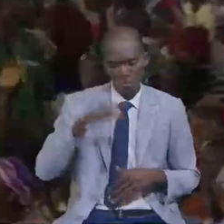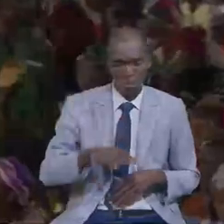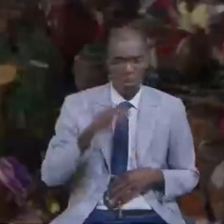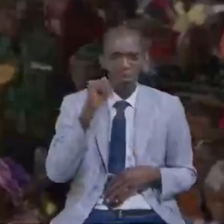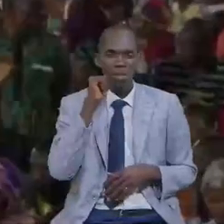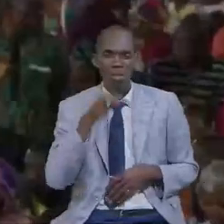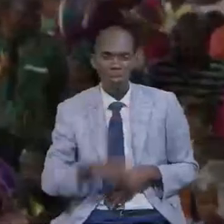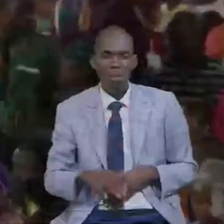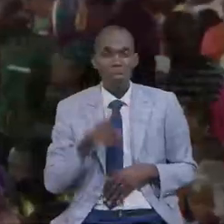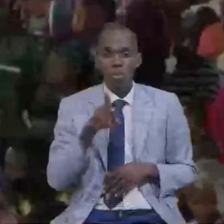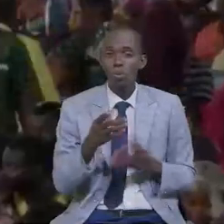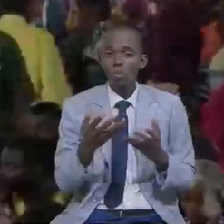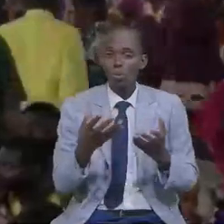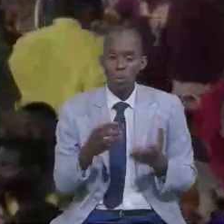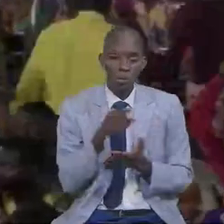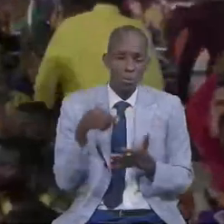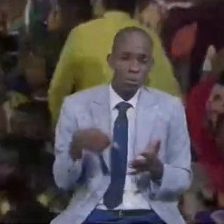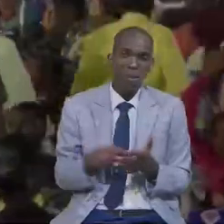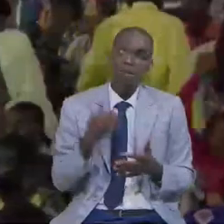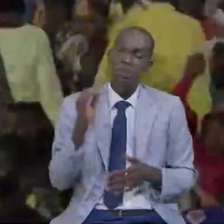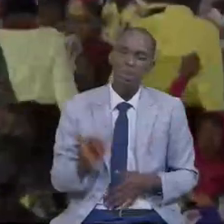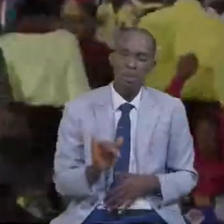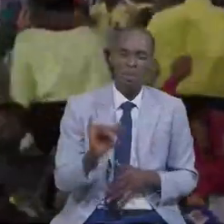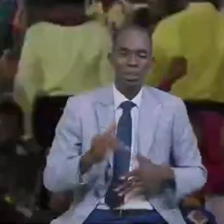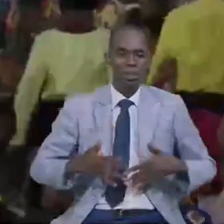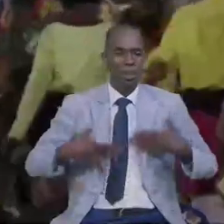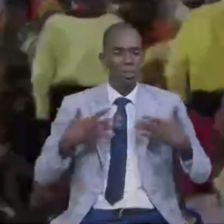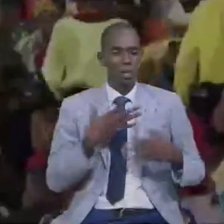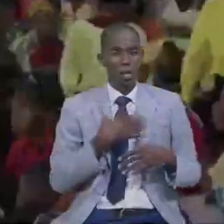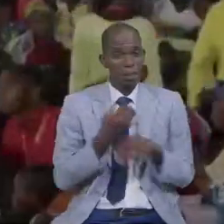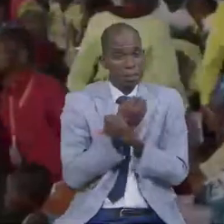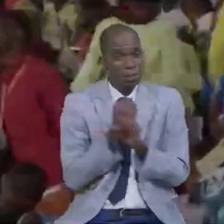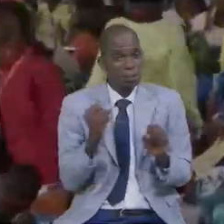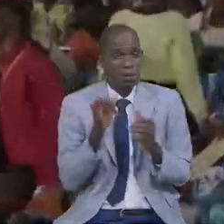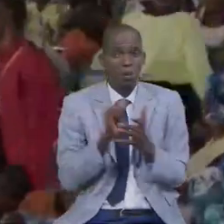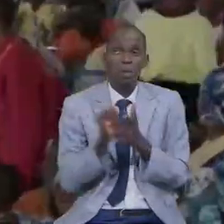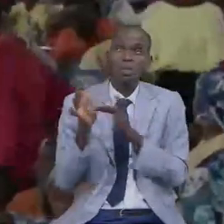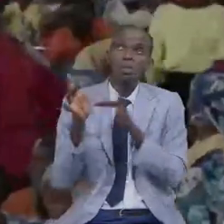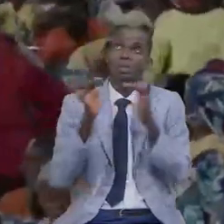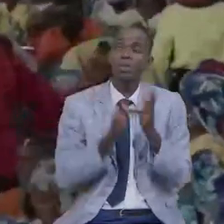Un garçon, une fille, vous voulez cette vie éternelle, ce salut que Jésus et